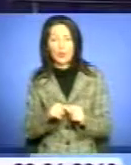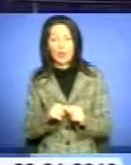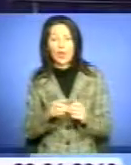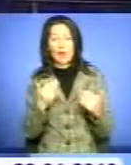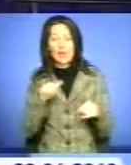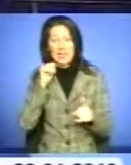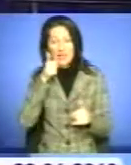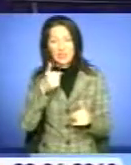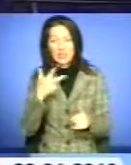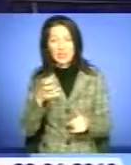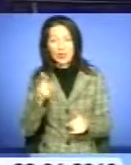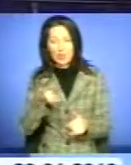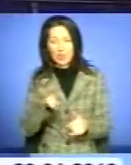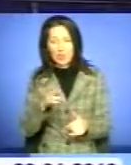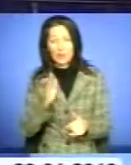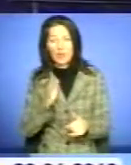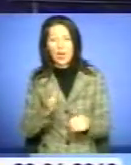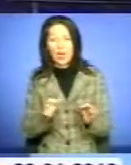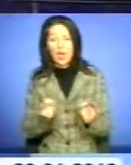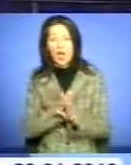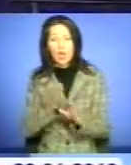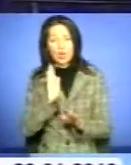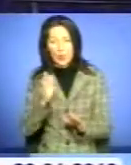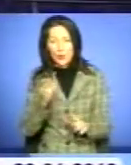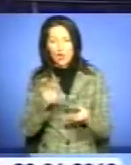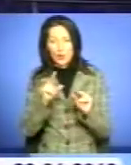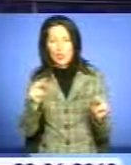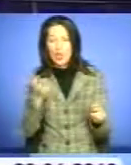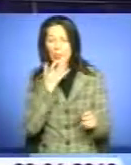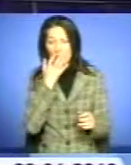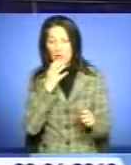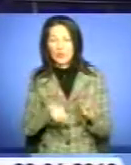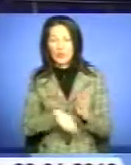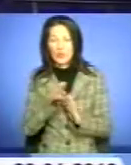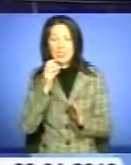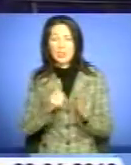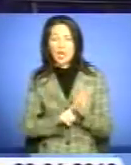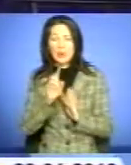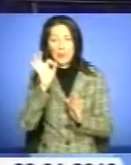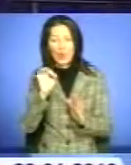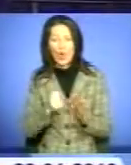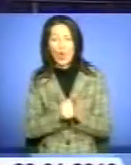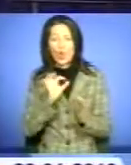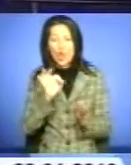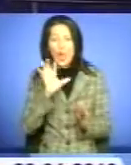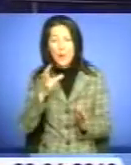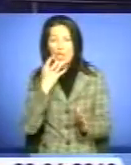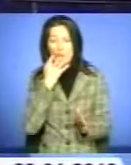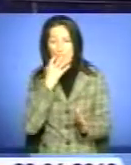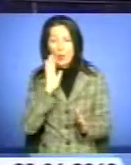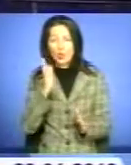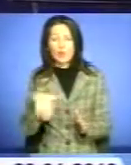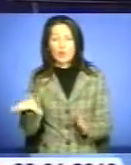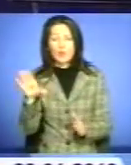Вже завтра, 30 січня, синоптики обіцяють потепління. Підвищення денної температури до 0,5 тепла прогнозують майже по